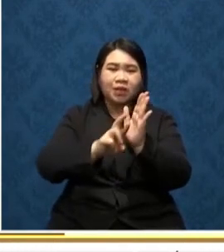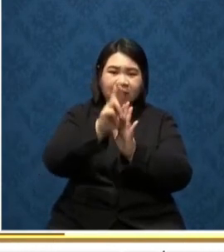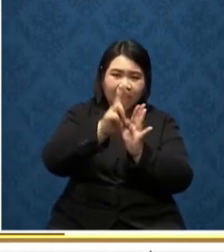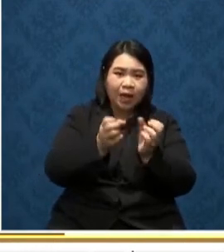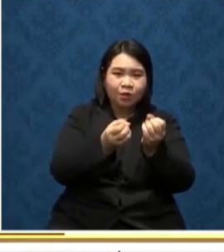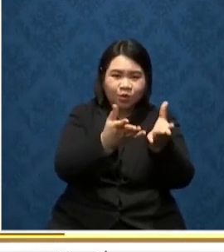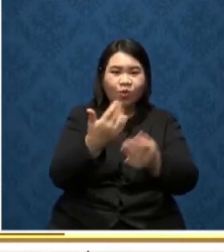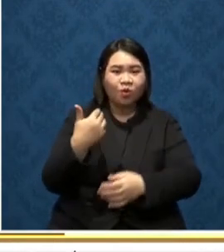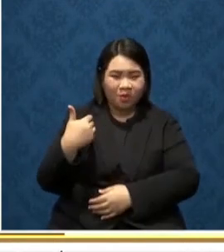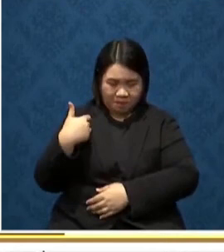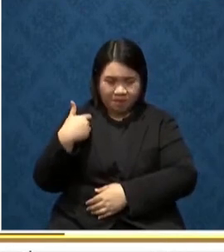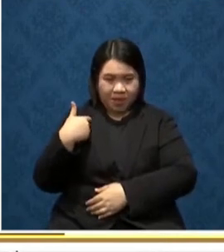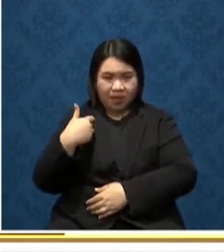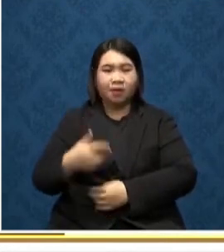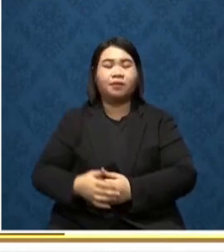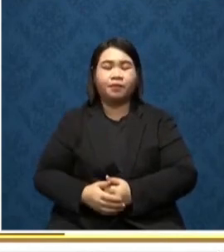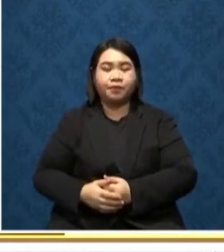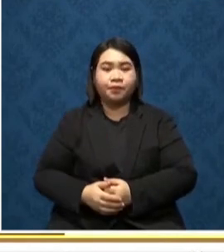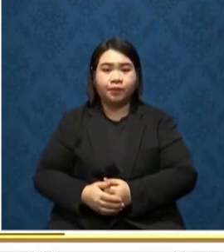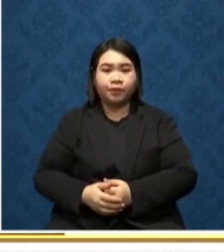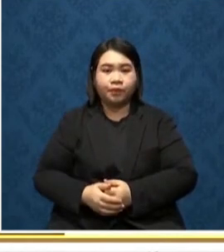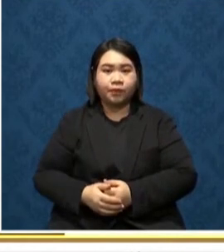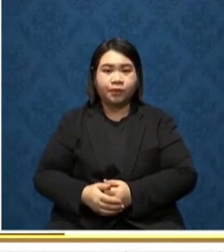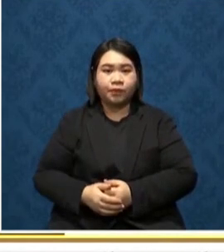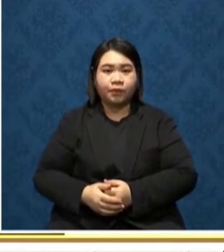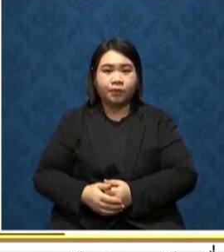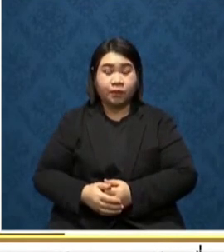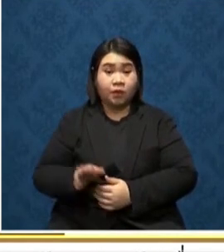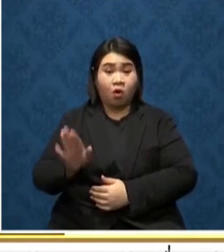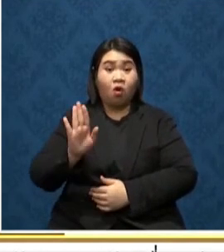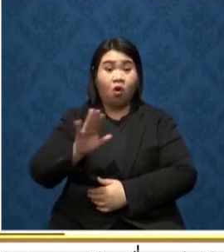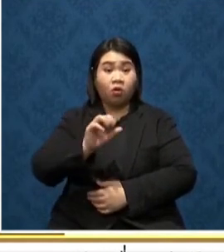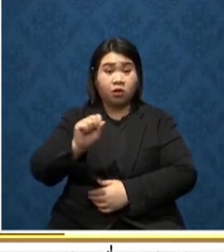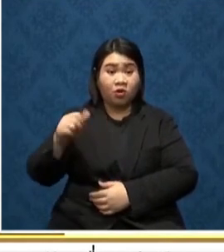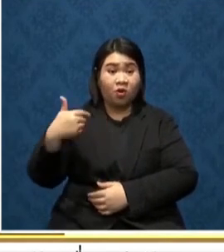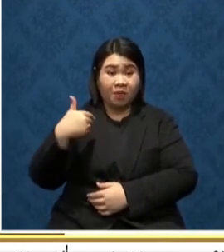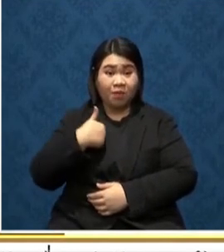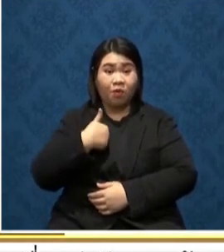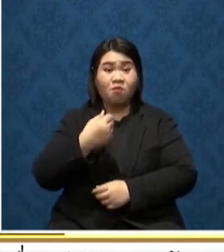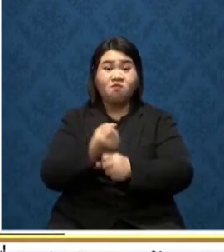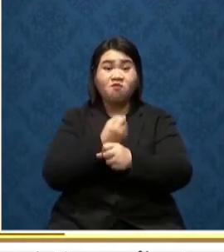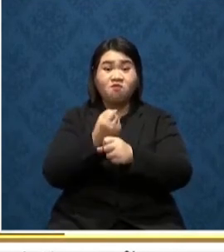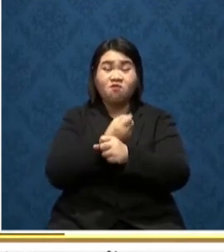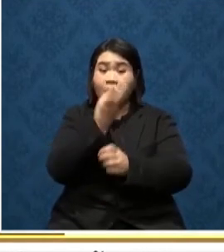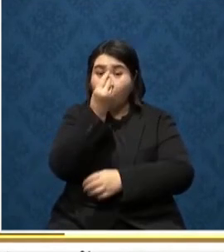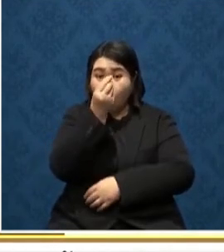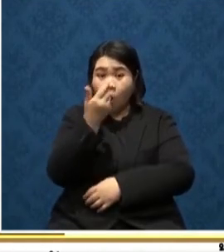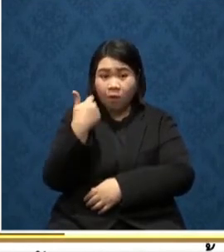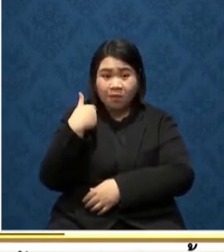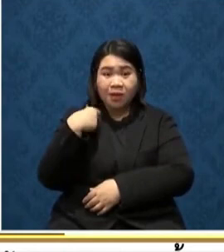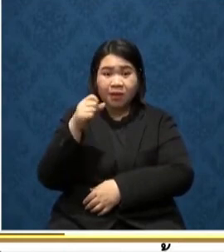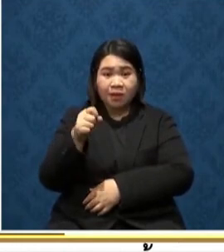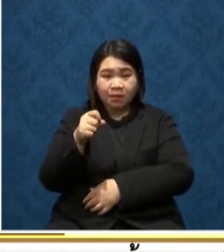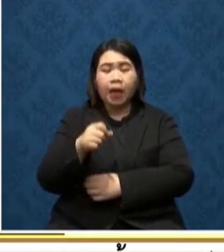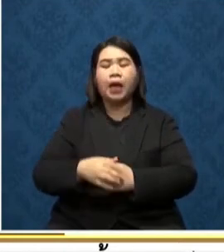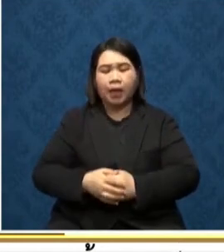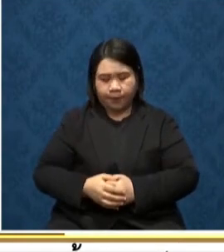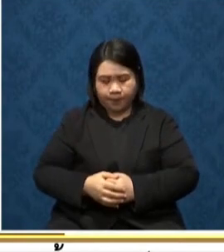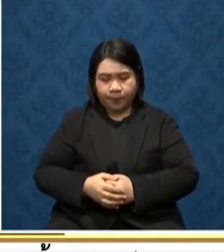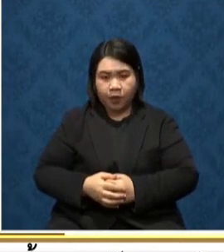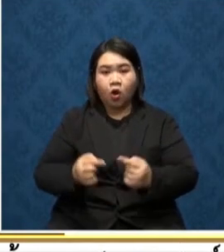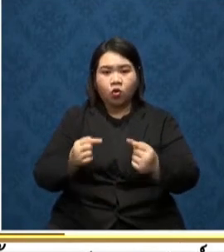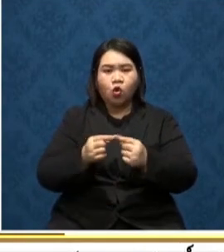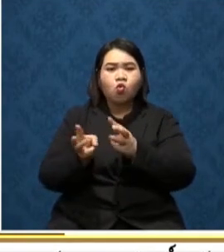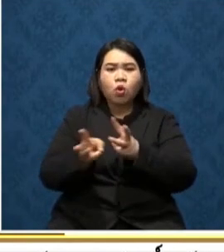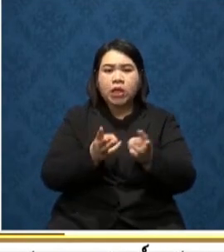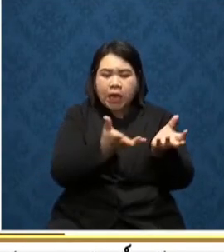รายก็ดีครั รงบา 4-2 หานซึ่ท่านเธร์พงชายนานจะทาบดีเพาผมไปซอ้มที่นั่นมาหลายครั้งนะครับเพราะฉะนั้น ใเรขการรีเฟอ